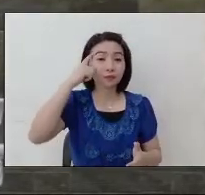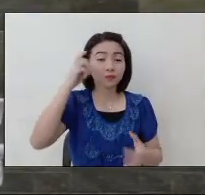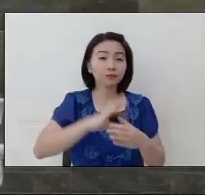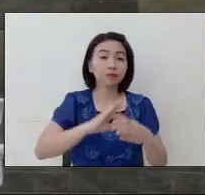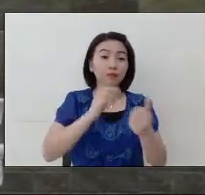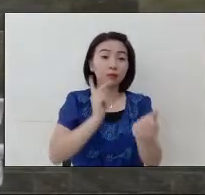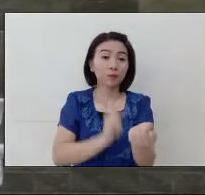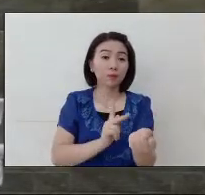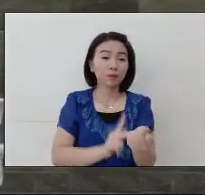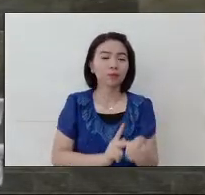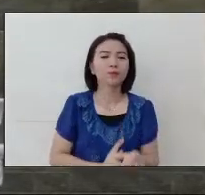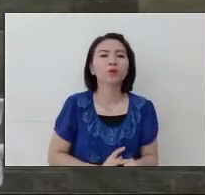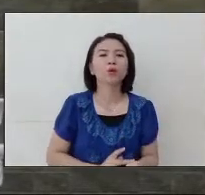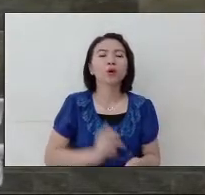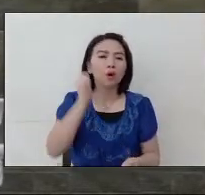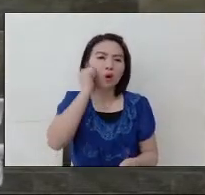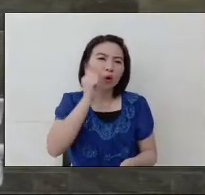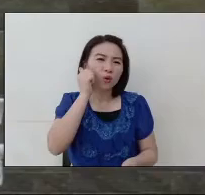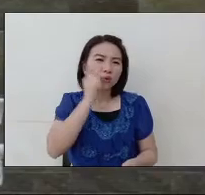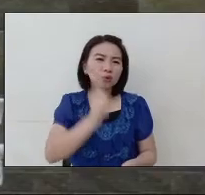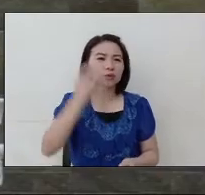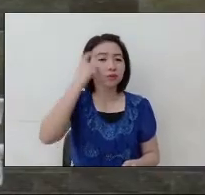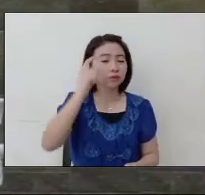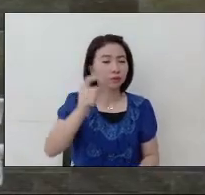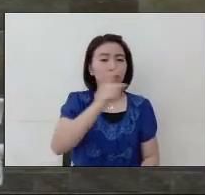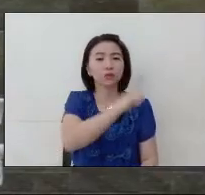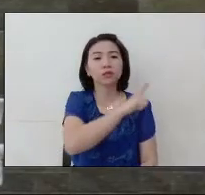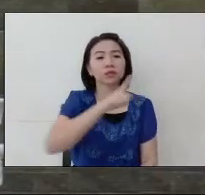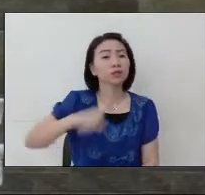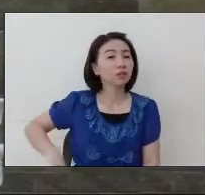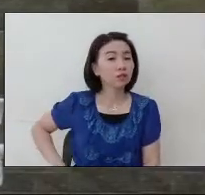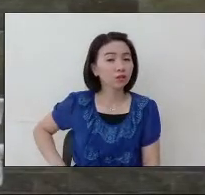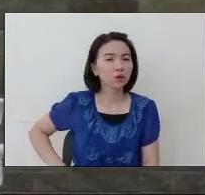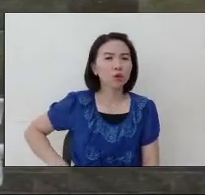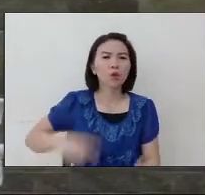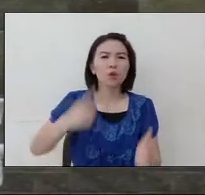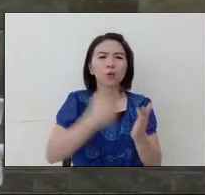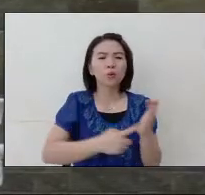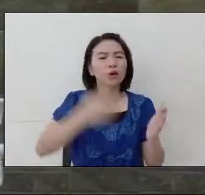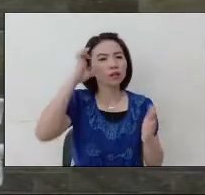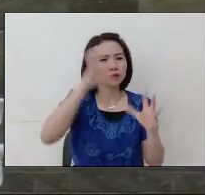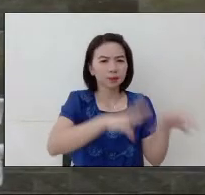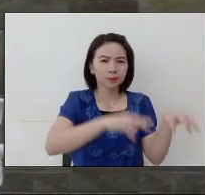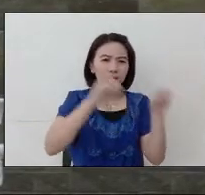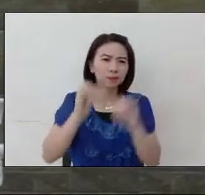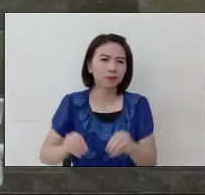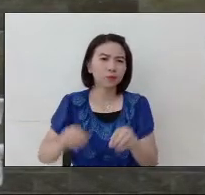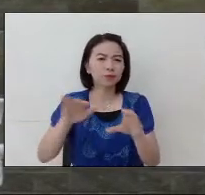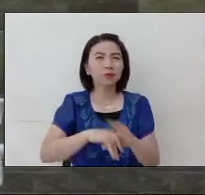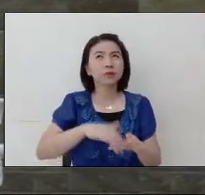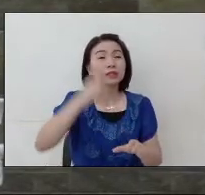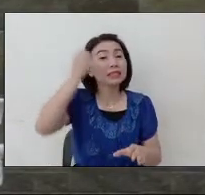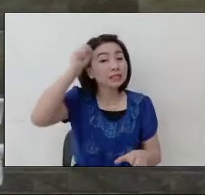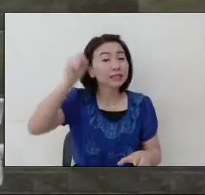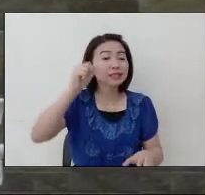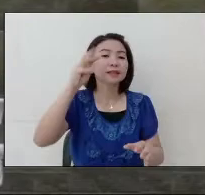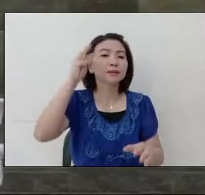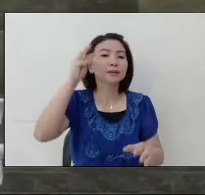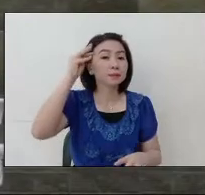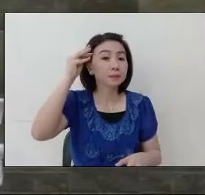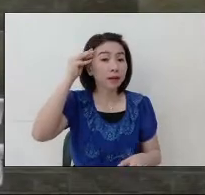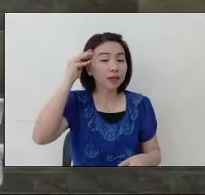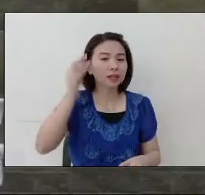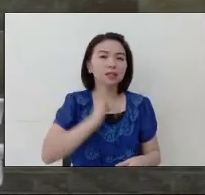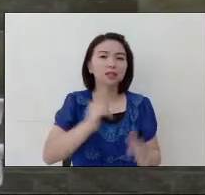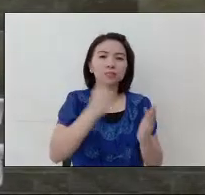kasaganaan. Puro sa Panginoon. Nag-stay sa kanyang mind, mga kapatid. Ang ginagawa sa kanya ng Panginoon, hindi lamang